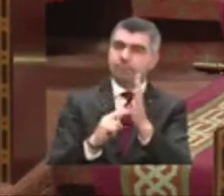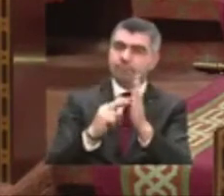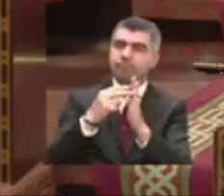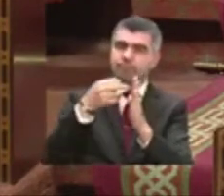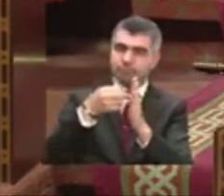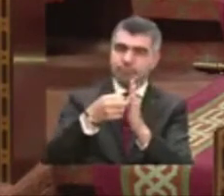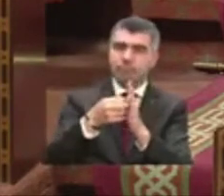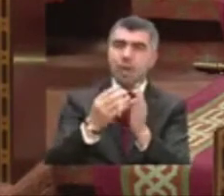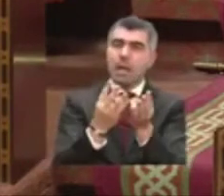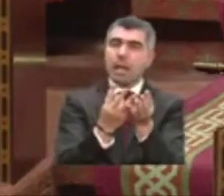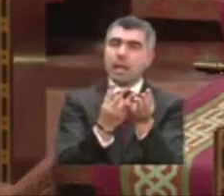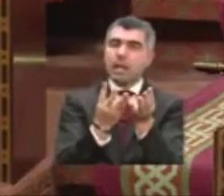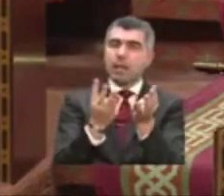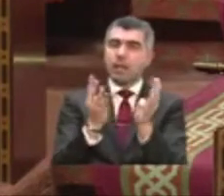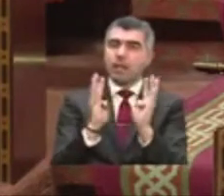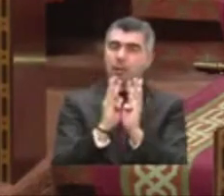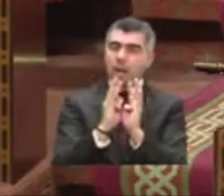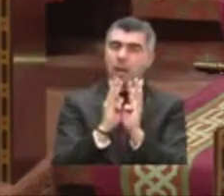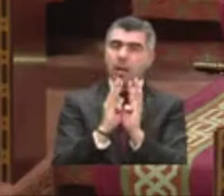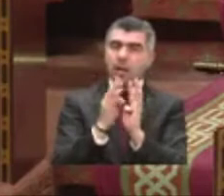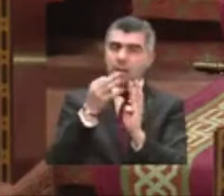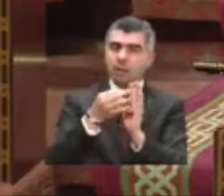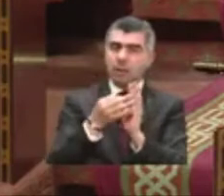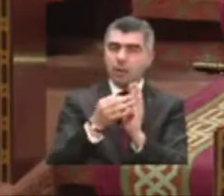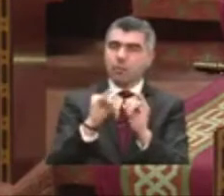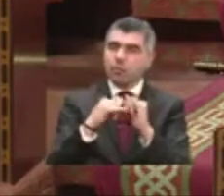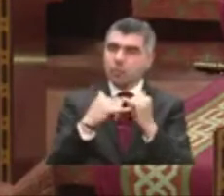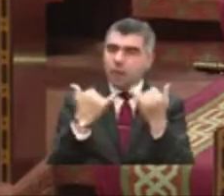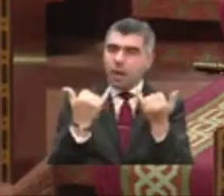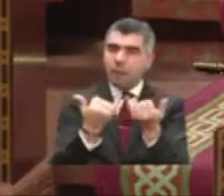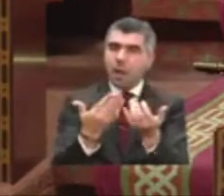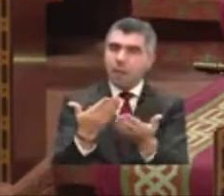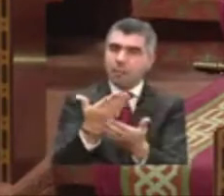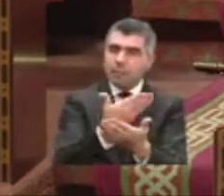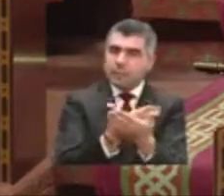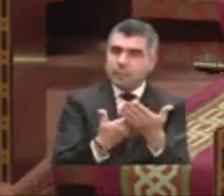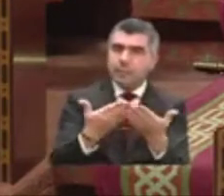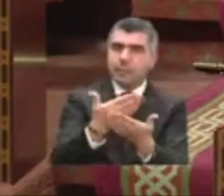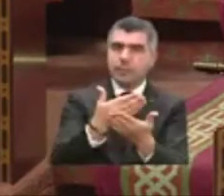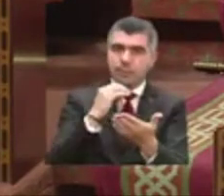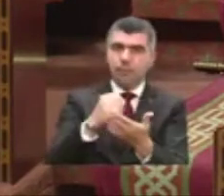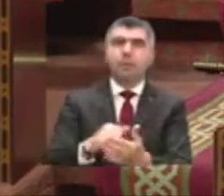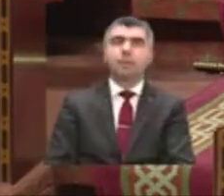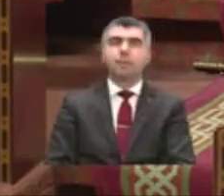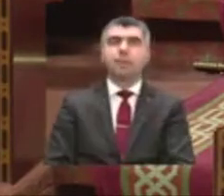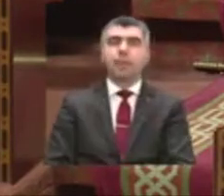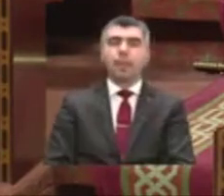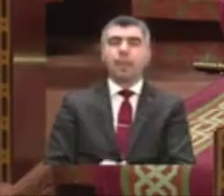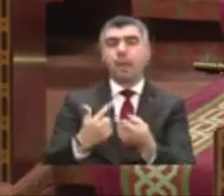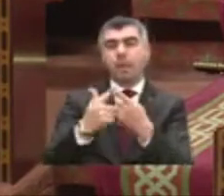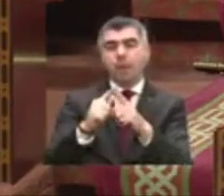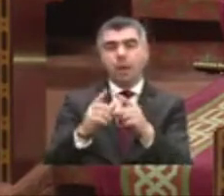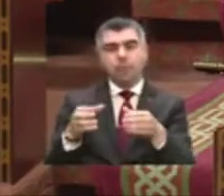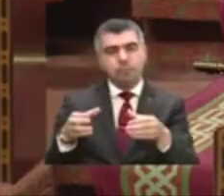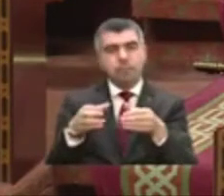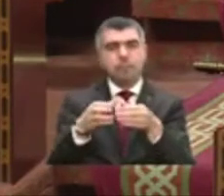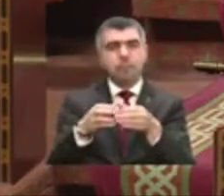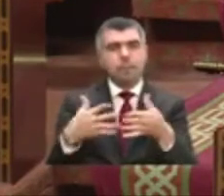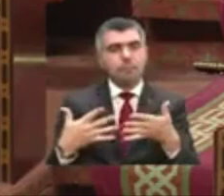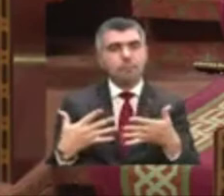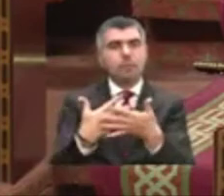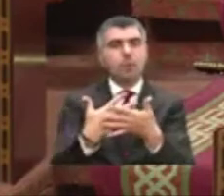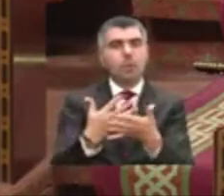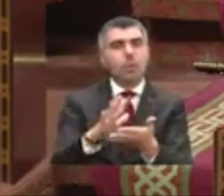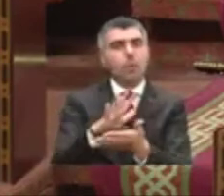إطار لجنة إقليمية ثم جهوية ثم وطنية، وتم إشراك الجميع من أجل